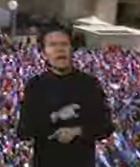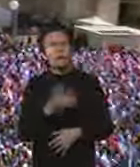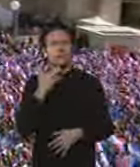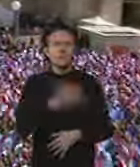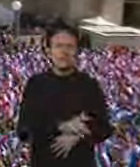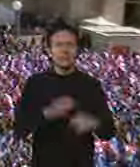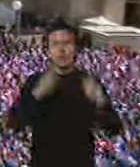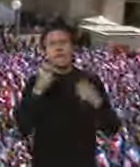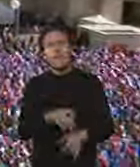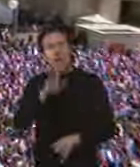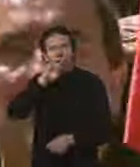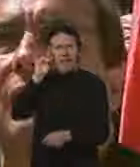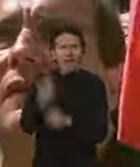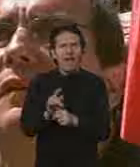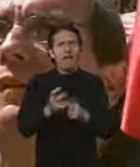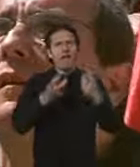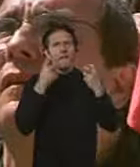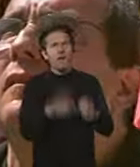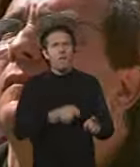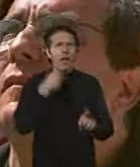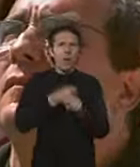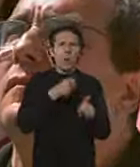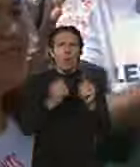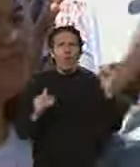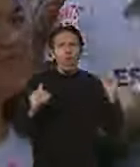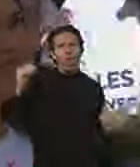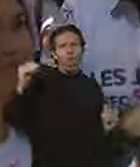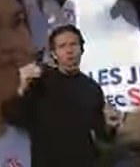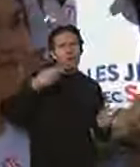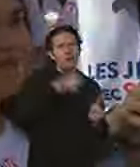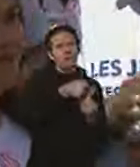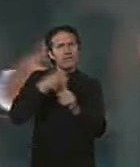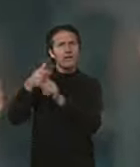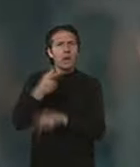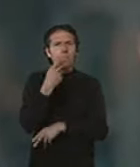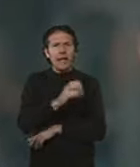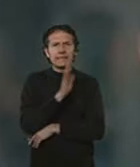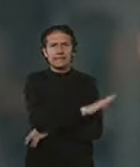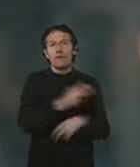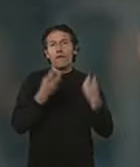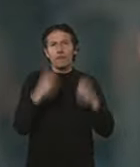nous n voulons pas de la LTE des classes nous voulons pas du